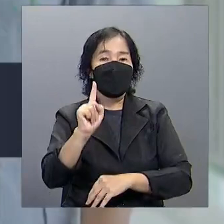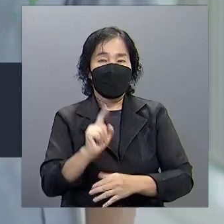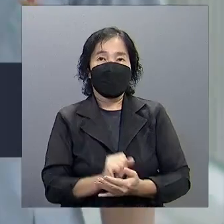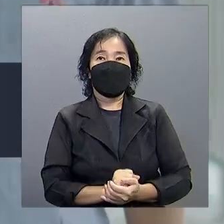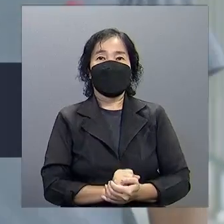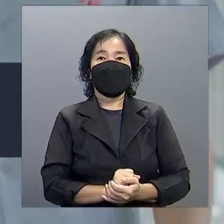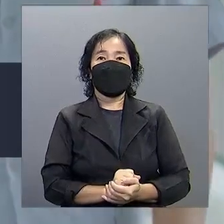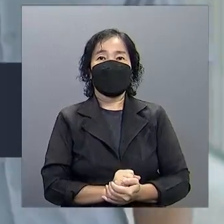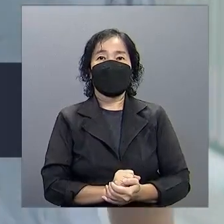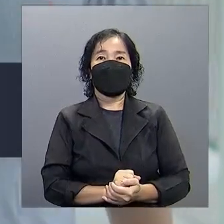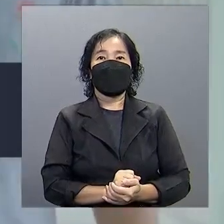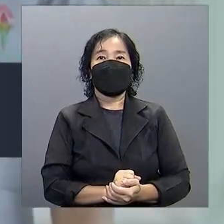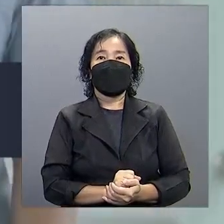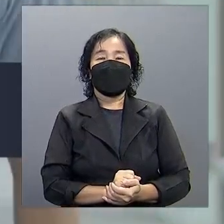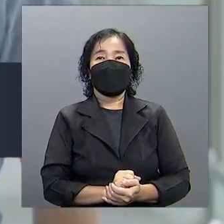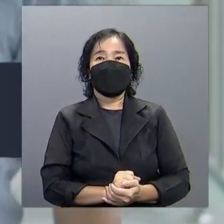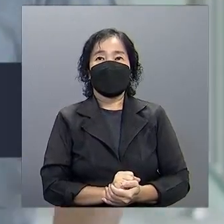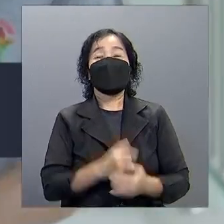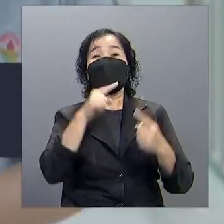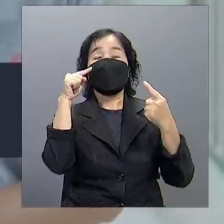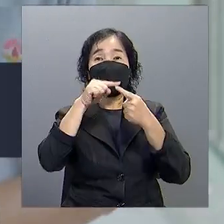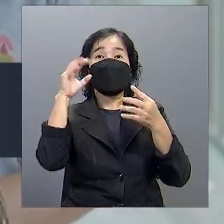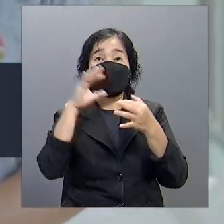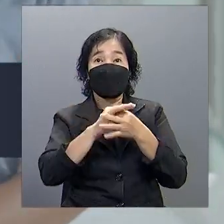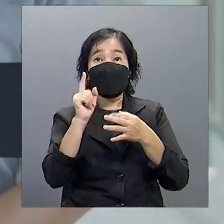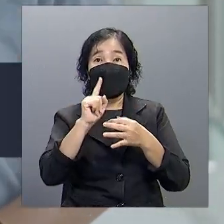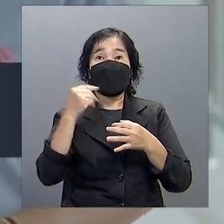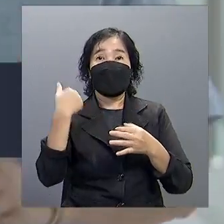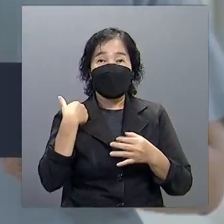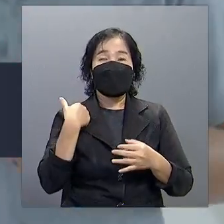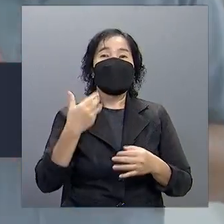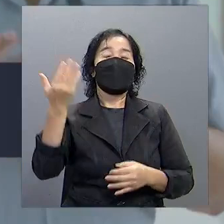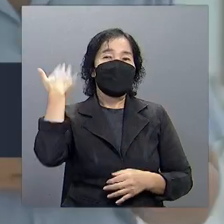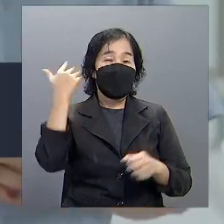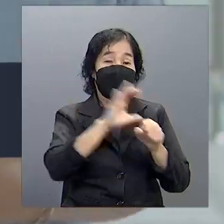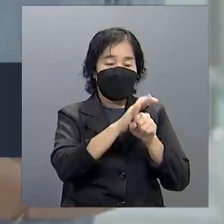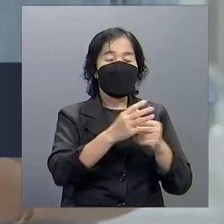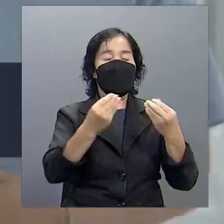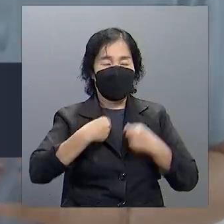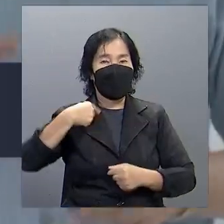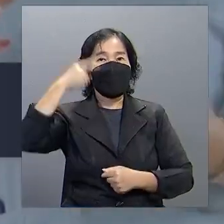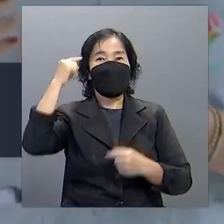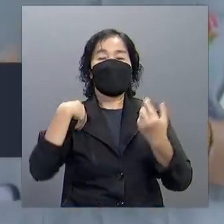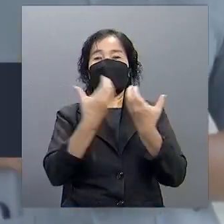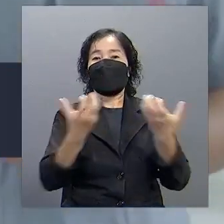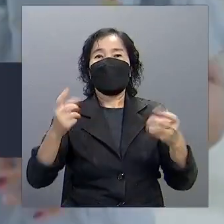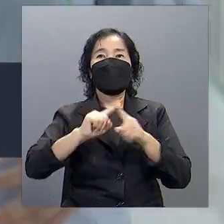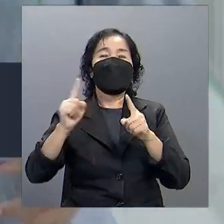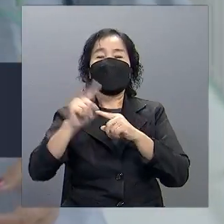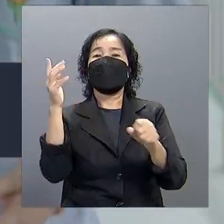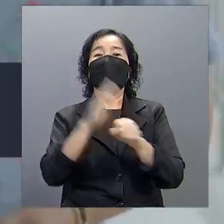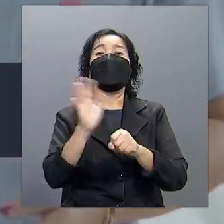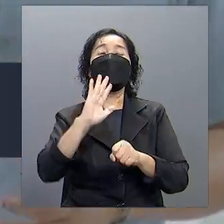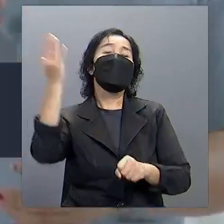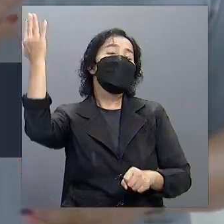ไงพี่ ถ้าพูดถึงการเตรียมความพร้อมก็จะเป็นเครื่องอุปกรณ ์ พอครั้งแรกอุปกรณ์เรามีไม่เพียงพอใช่มั้ยคะเราขาดแคลนอุปกรณ์อยู